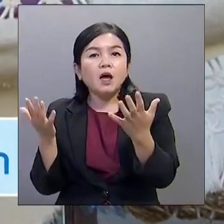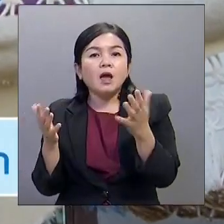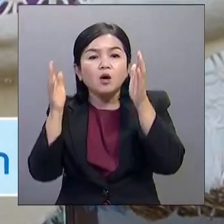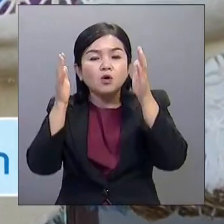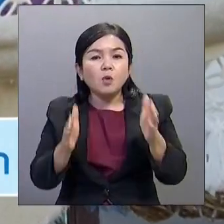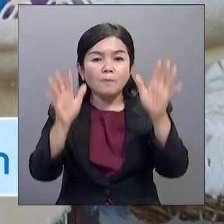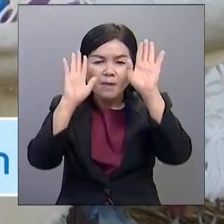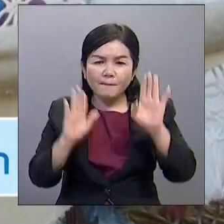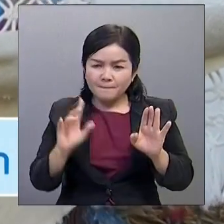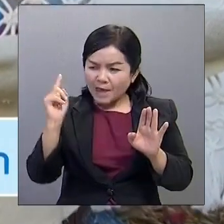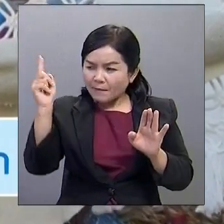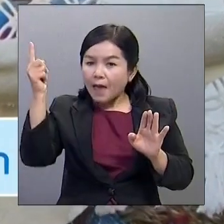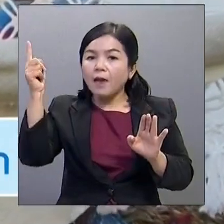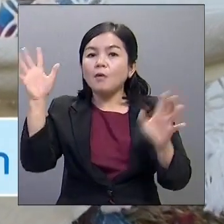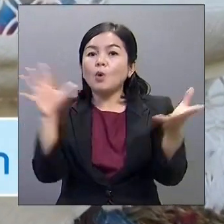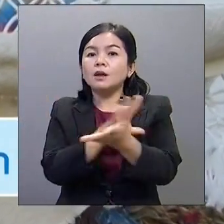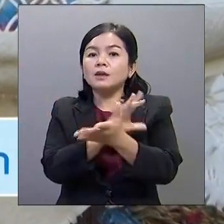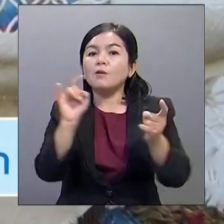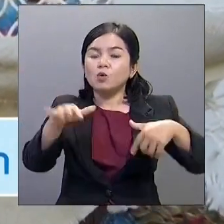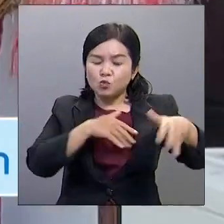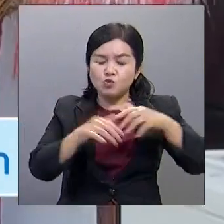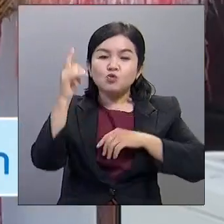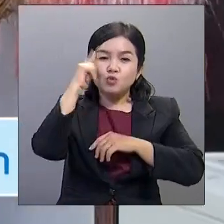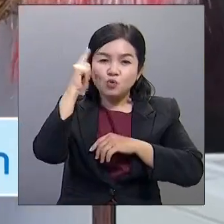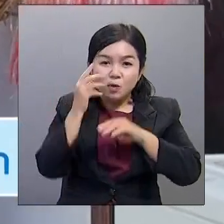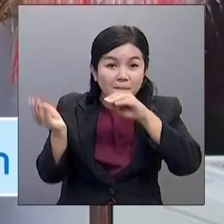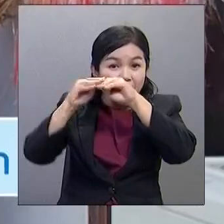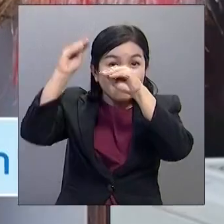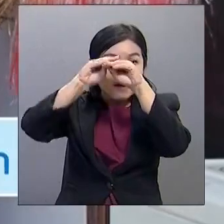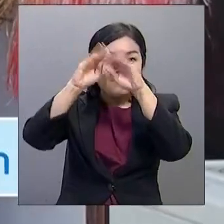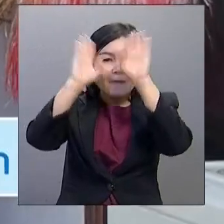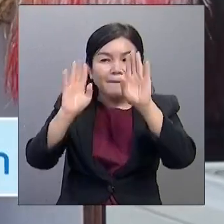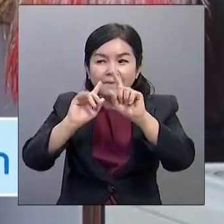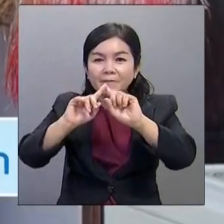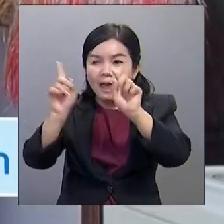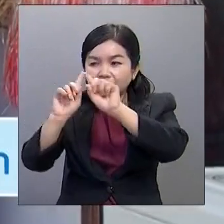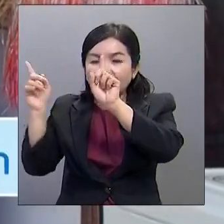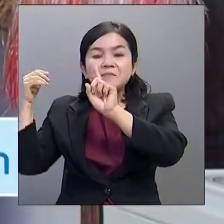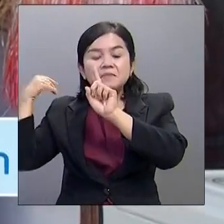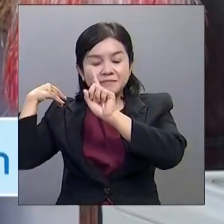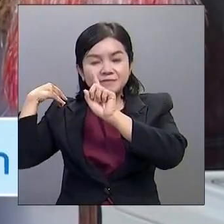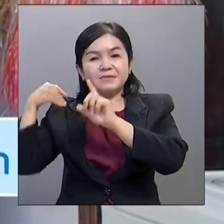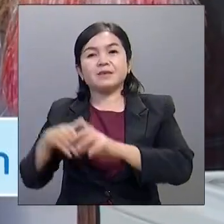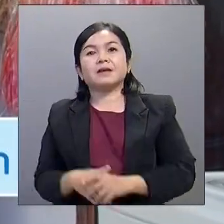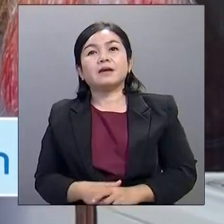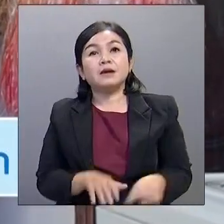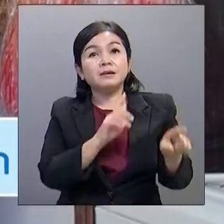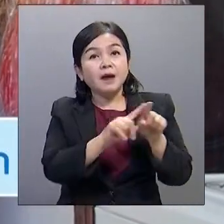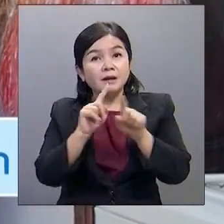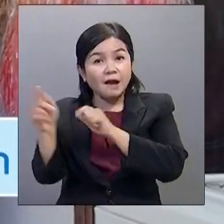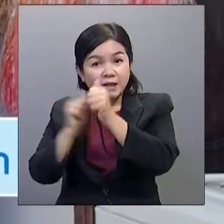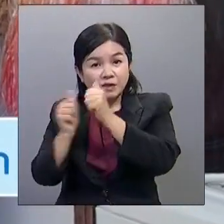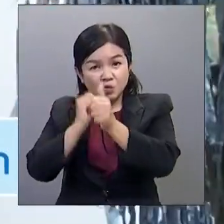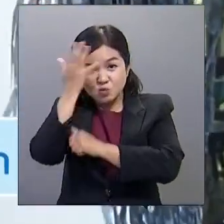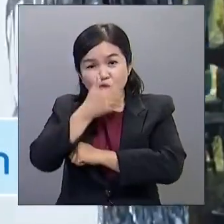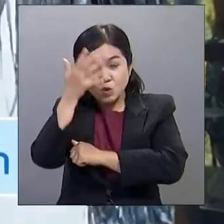รุ่นใหม่เนี่ยเขาเข้าใจถึงประเพณีดั้งเดิมแล้วก็เพิ่มสีสันในการสร้างสรรค์หุ่นไล่กาที่หลากหลายมากขึ้นด้วย โอ้แต่ละทีมทำสวยขนาด